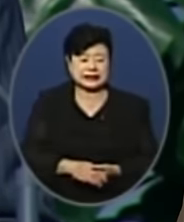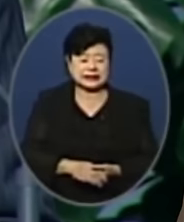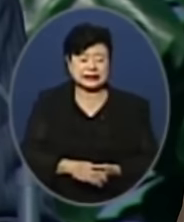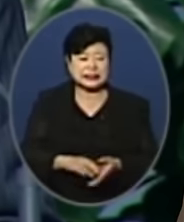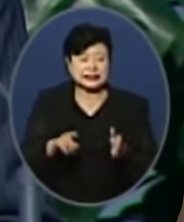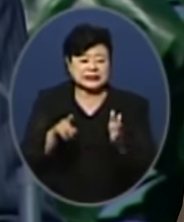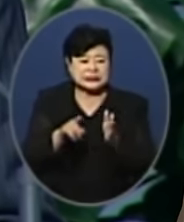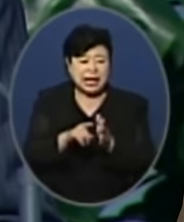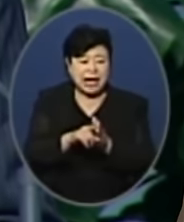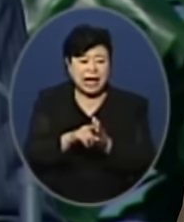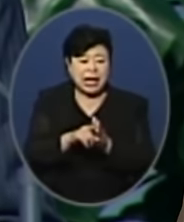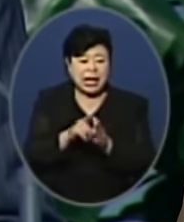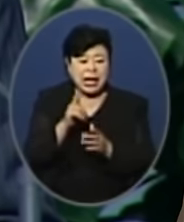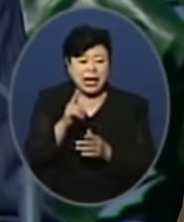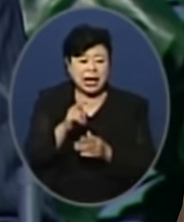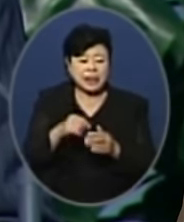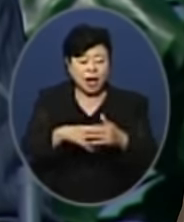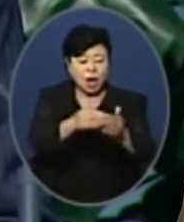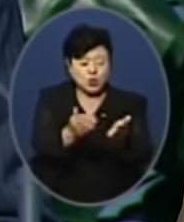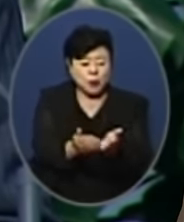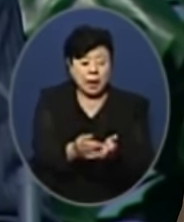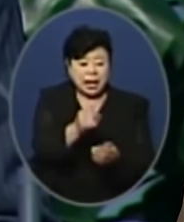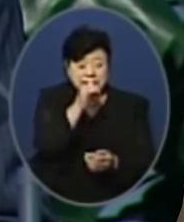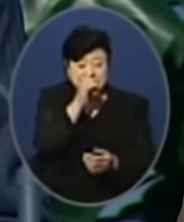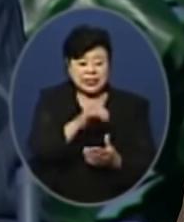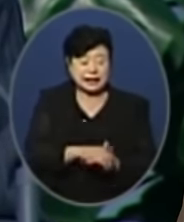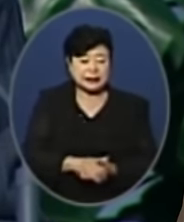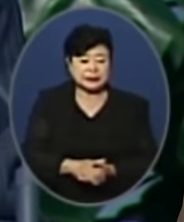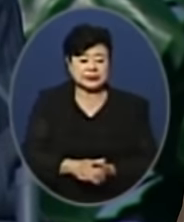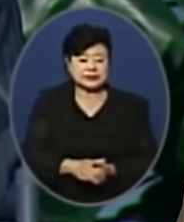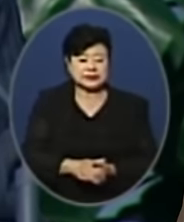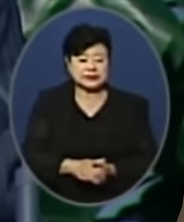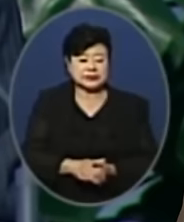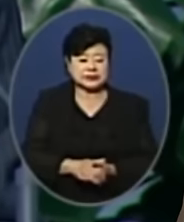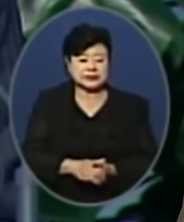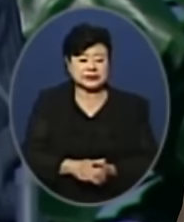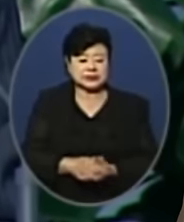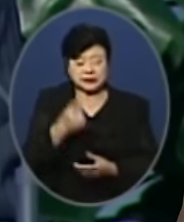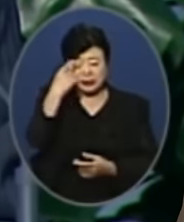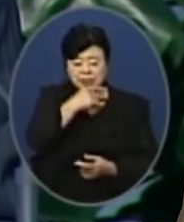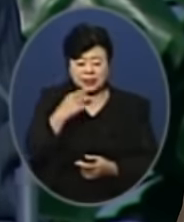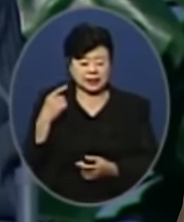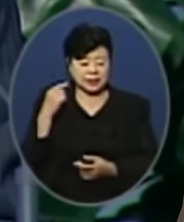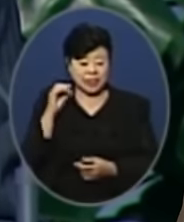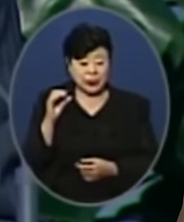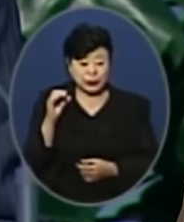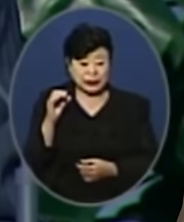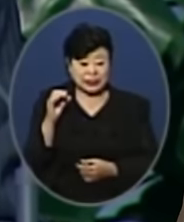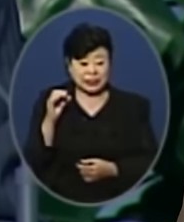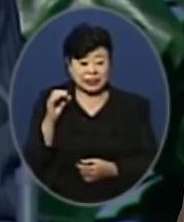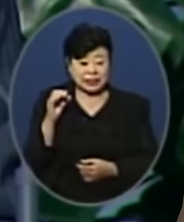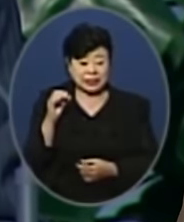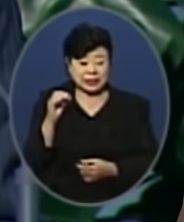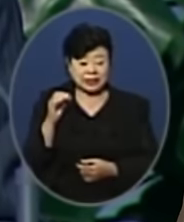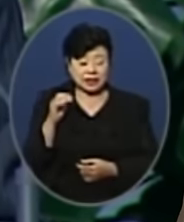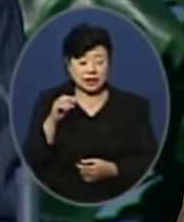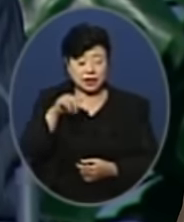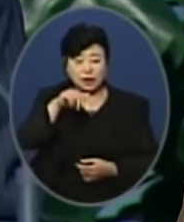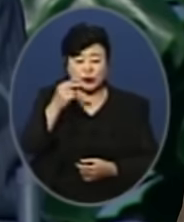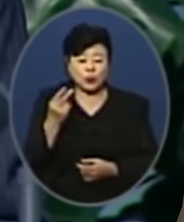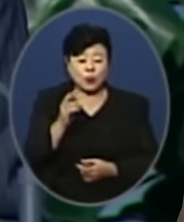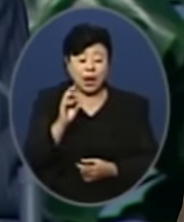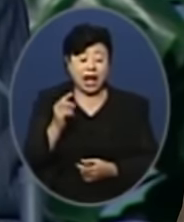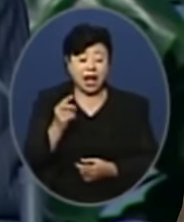신학을 가진 교파가 있지요. 가톨릭 교황이